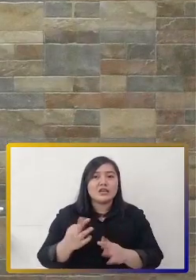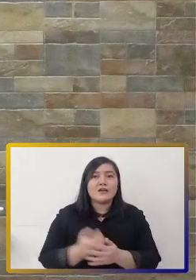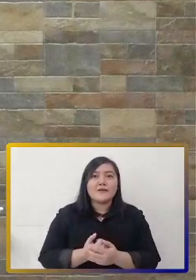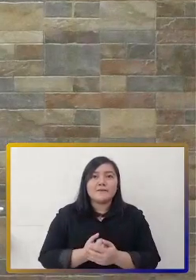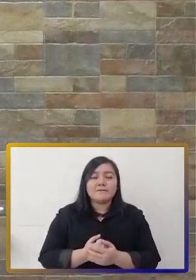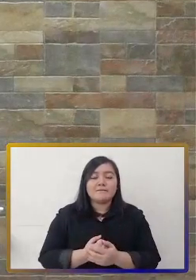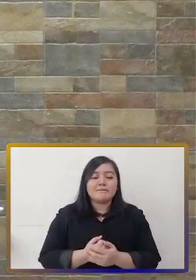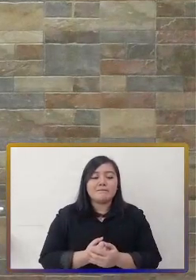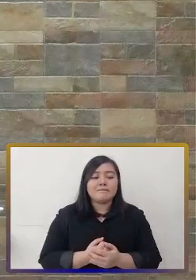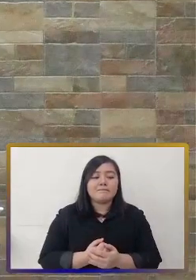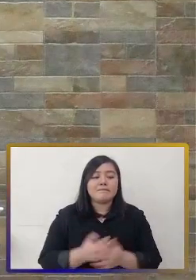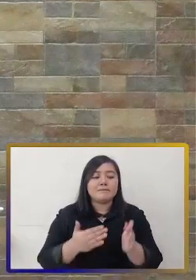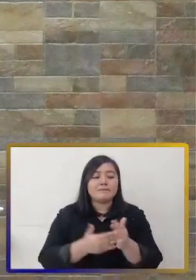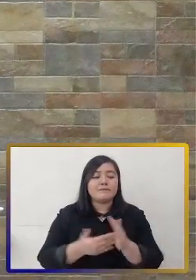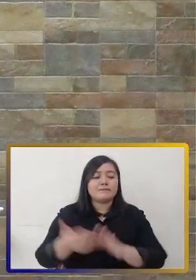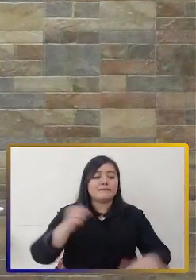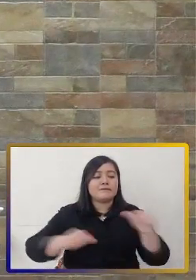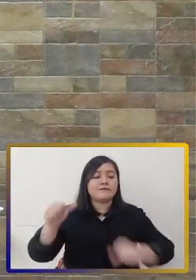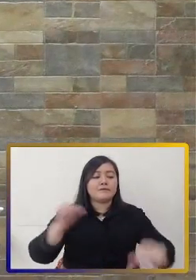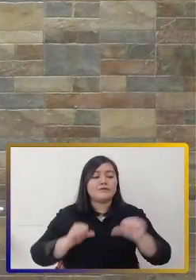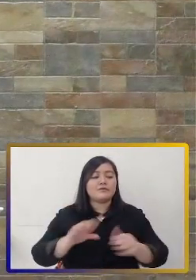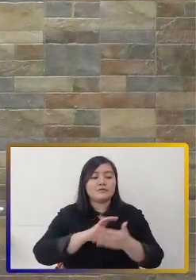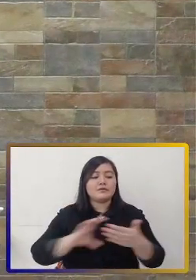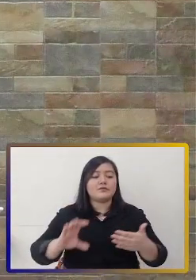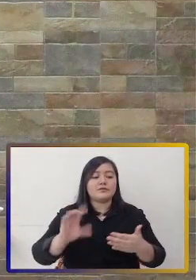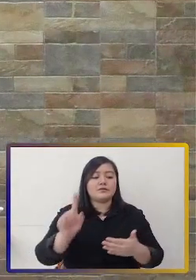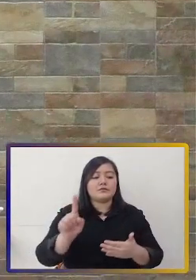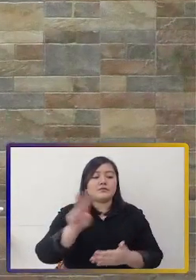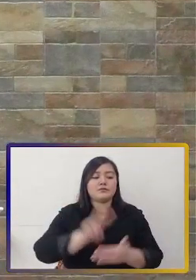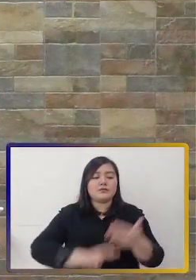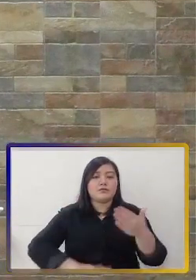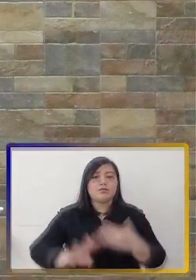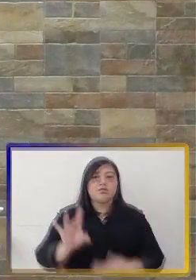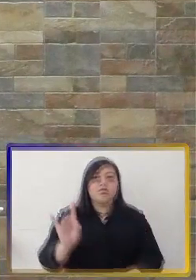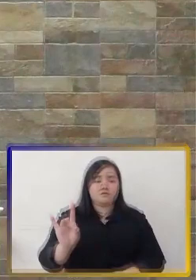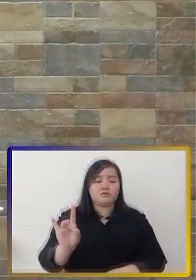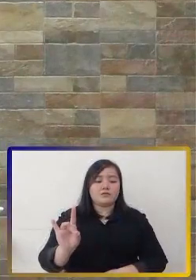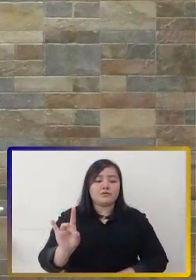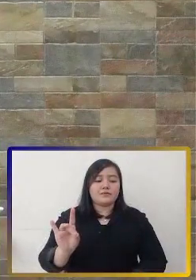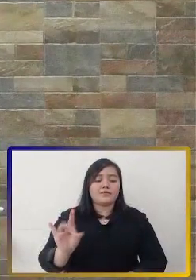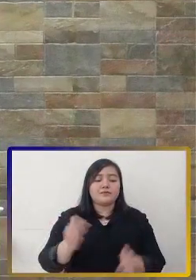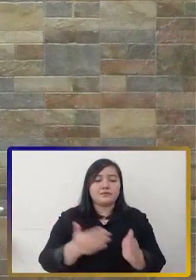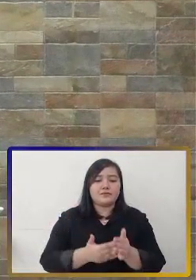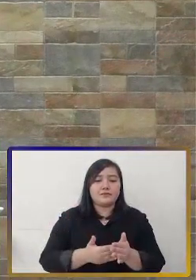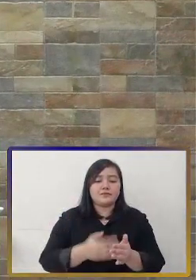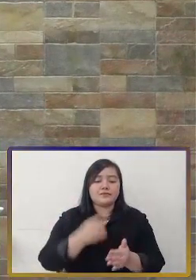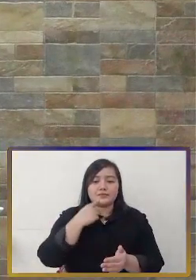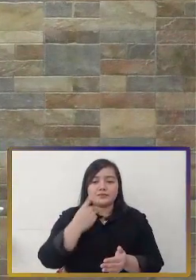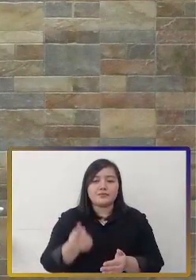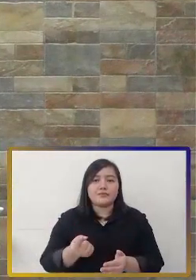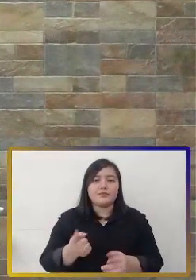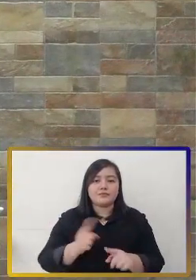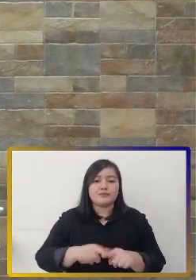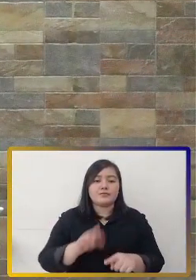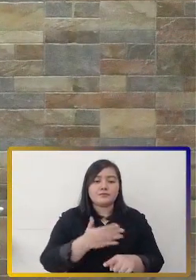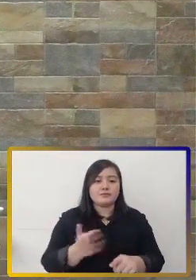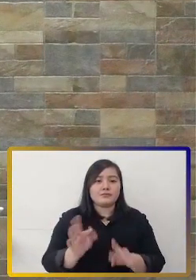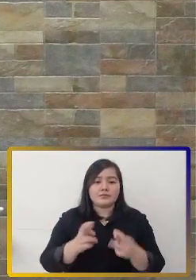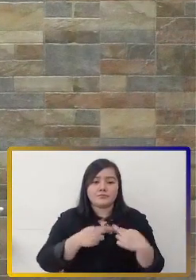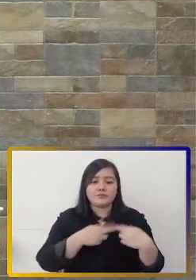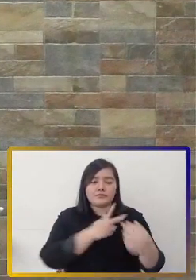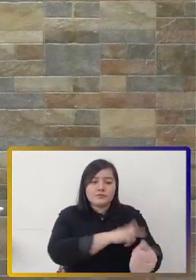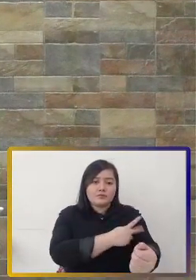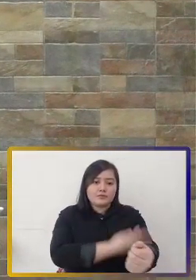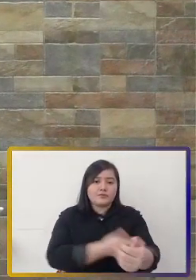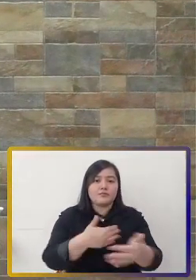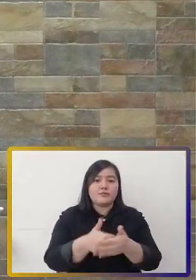verse number 8, sabi niya po dito, but ye shall receive power after that the Holy Ghost has come unto you. And ito yung sinasabi